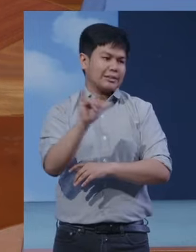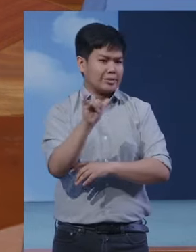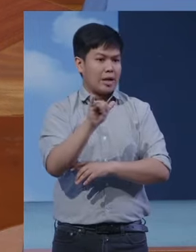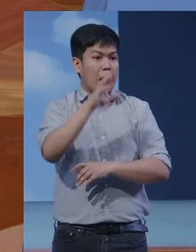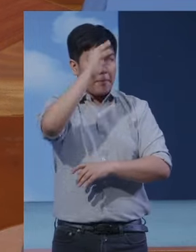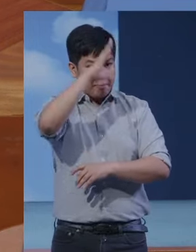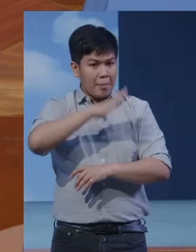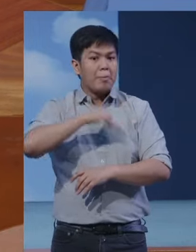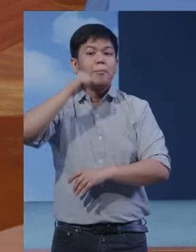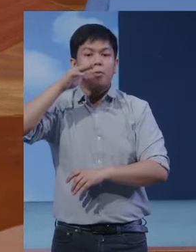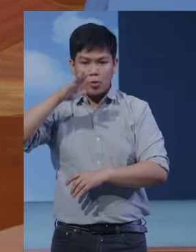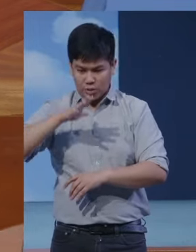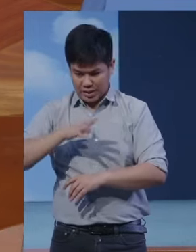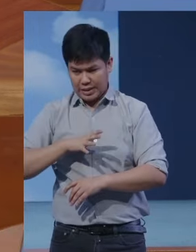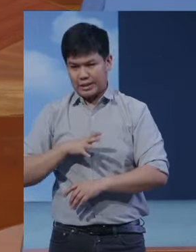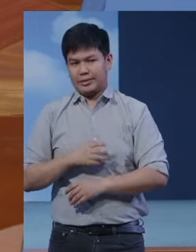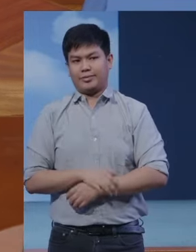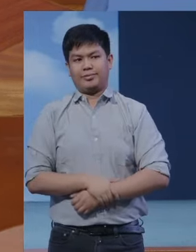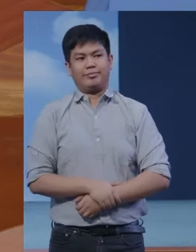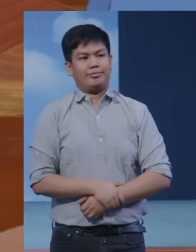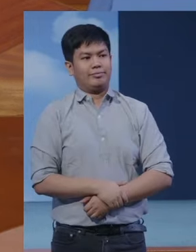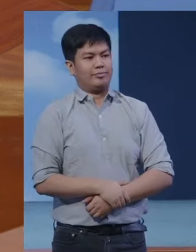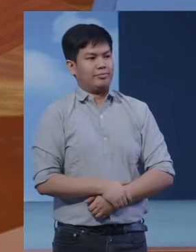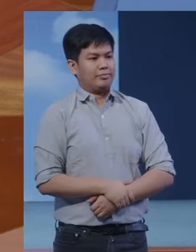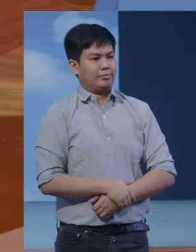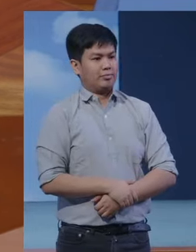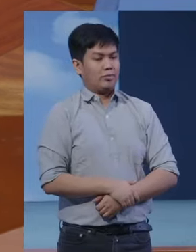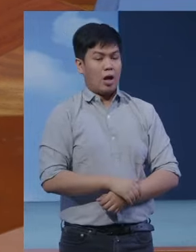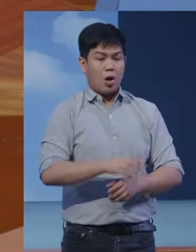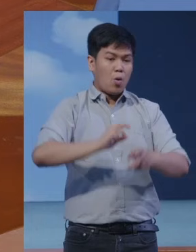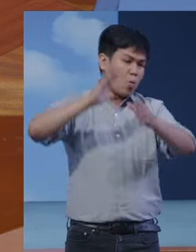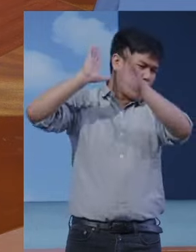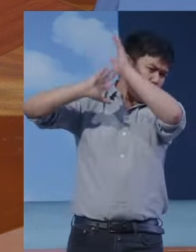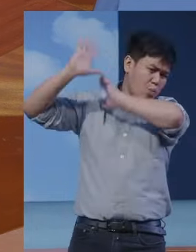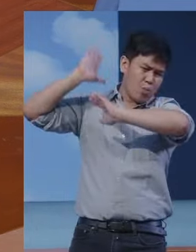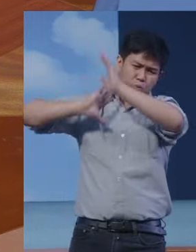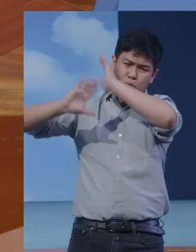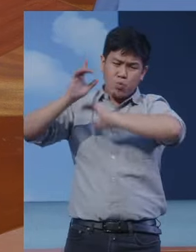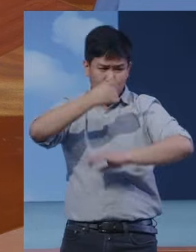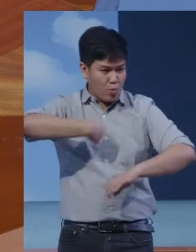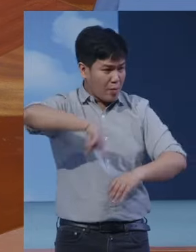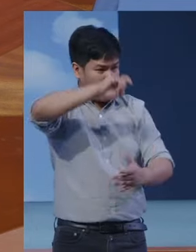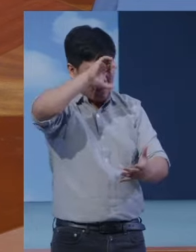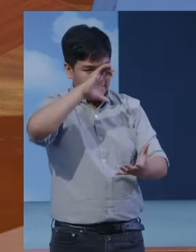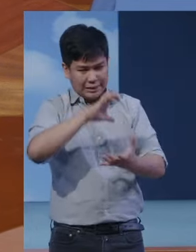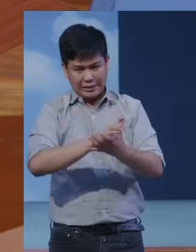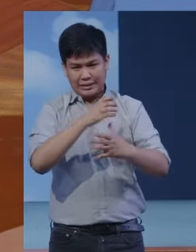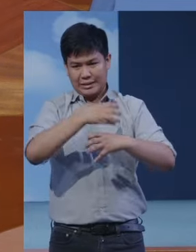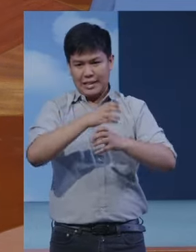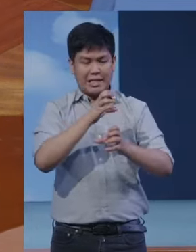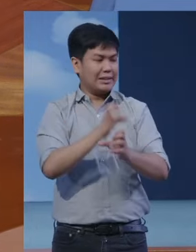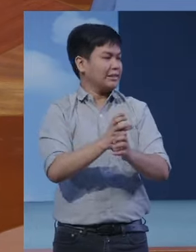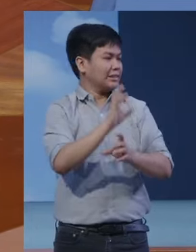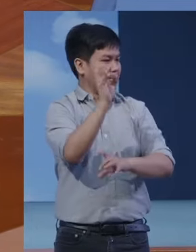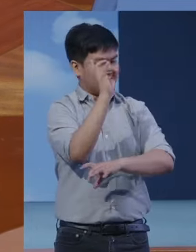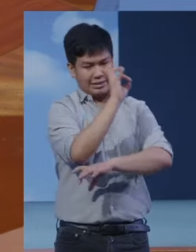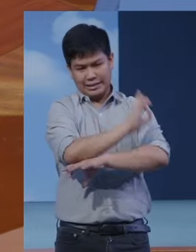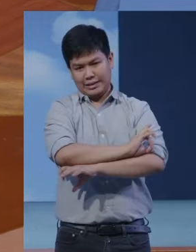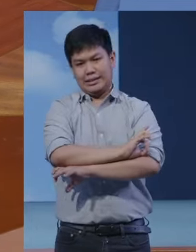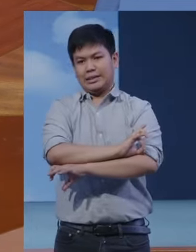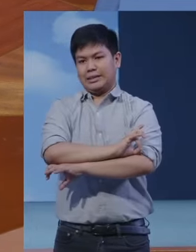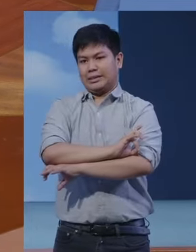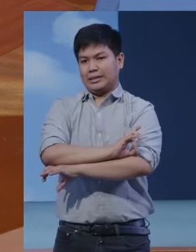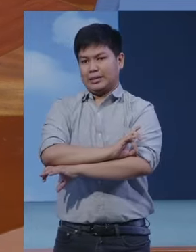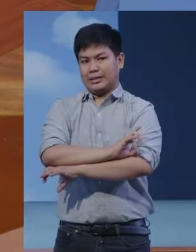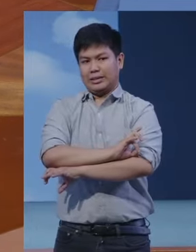female he created them yun po ang account ng creation natin bilang mga human beings